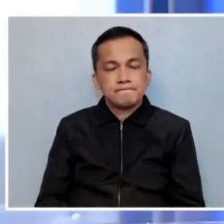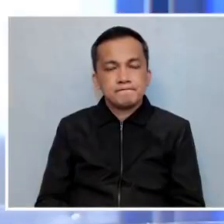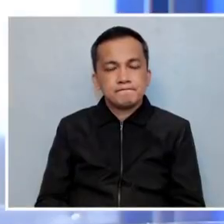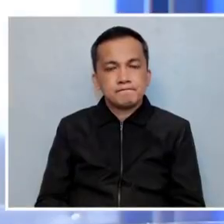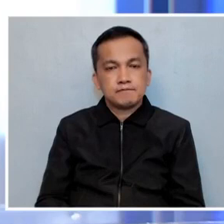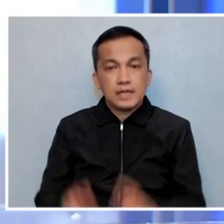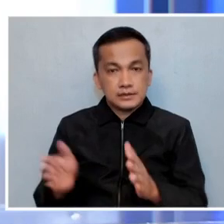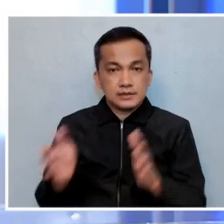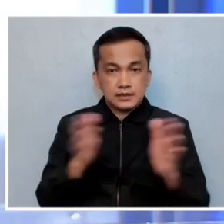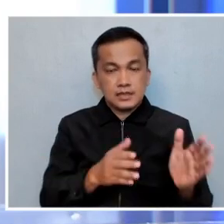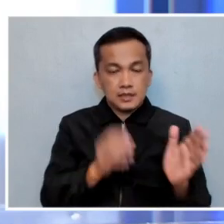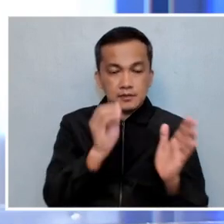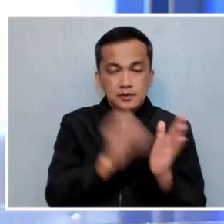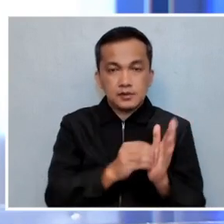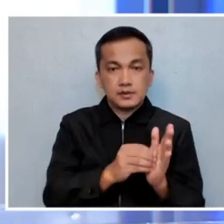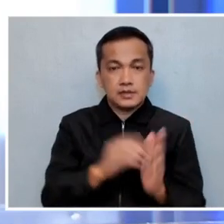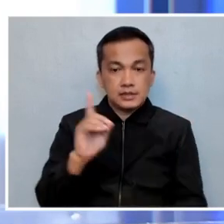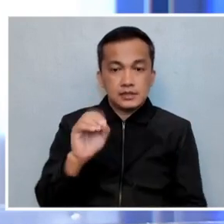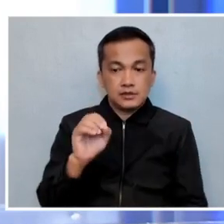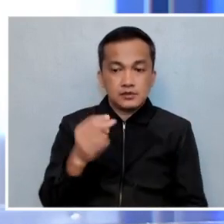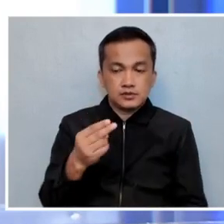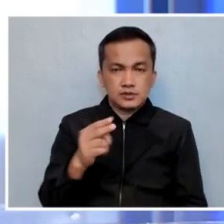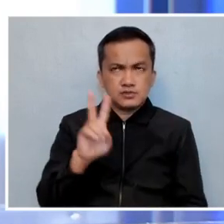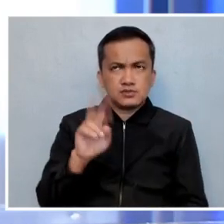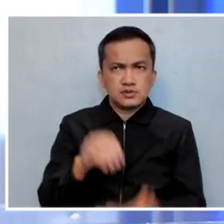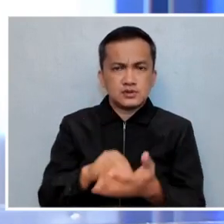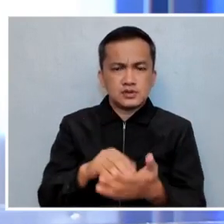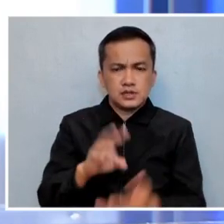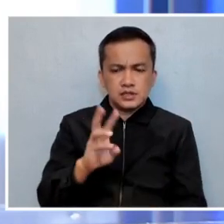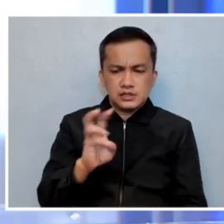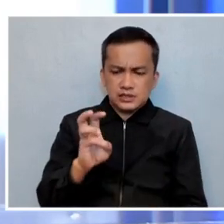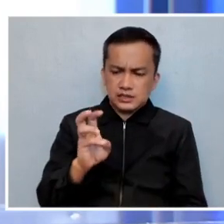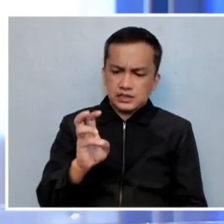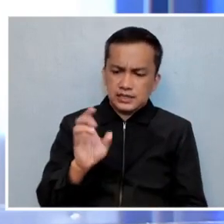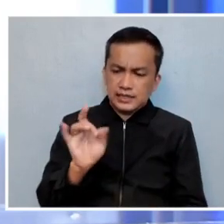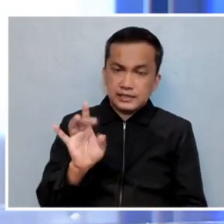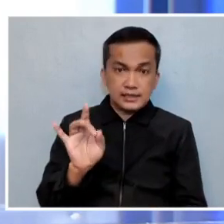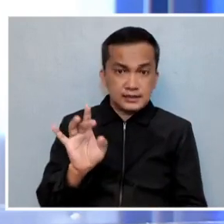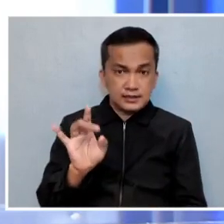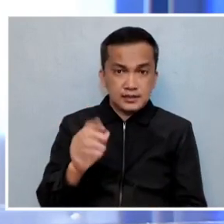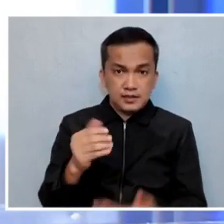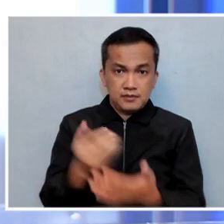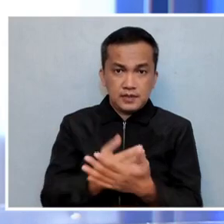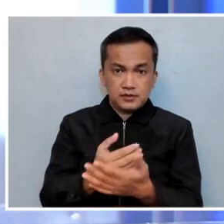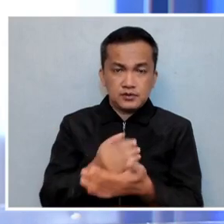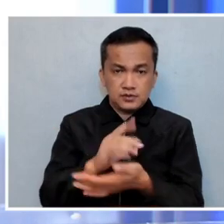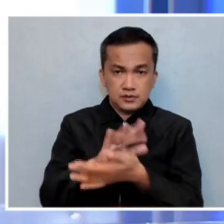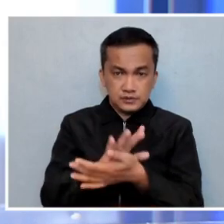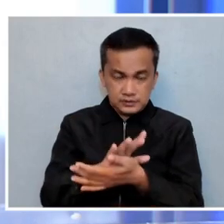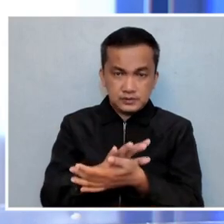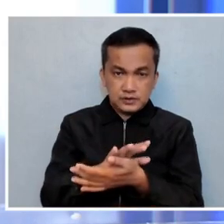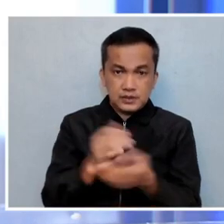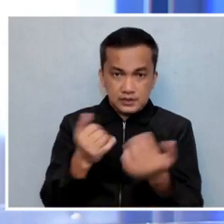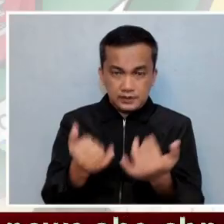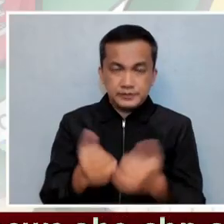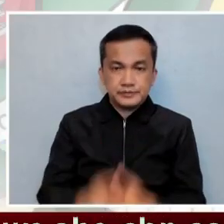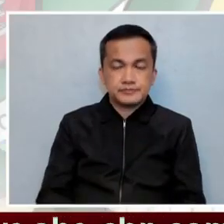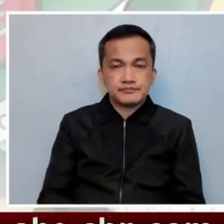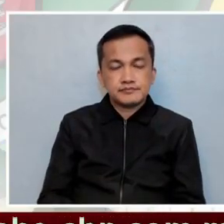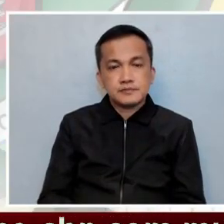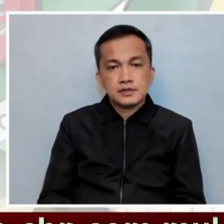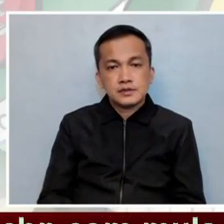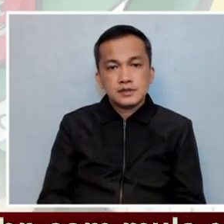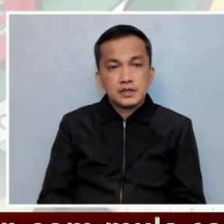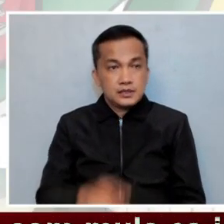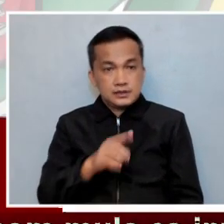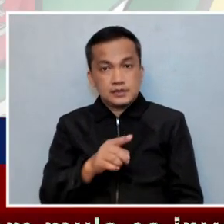Samantala, nakapagtala ang DOH ng 2,618 na bagong kaso ng COVID-19 ngayong araw. Sa bilang na